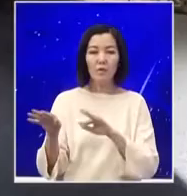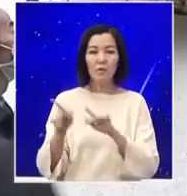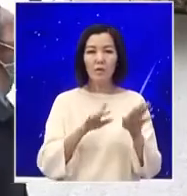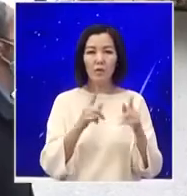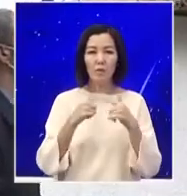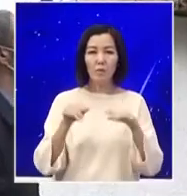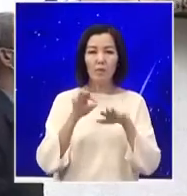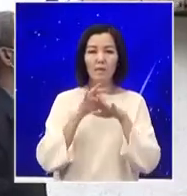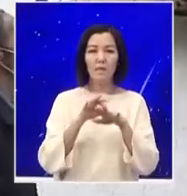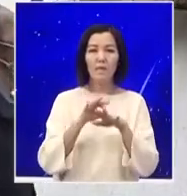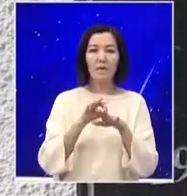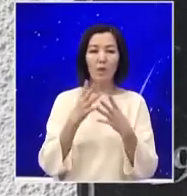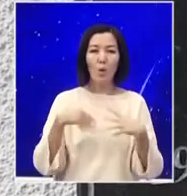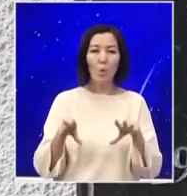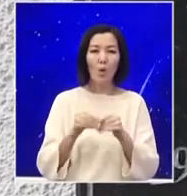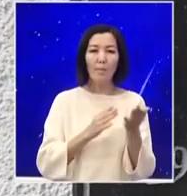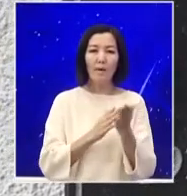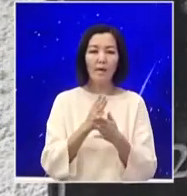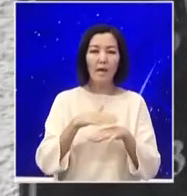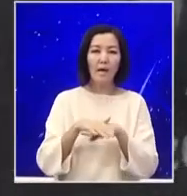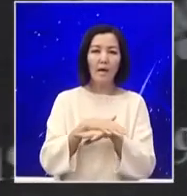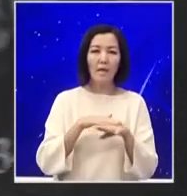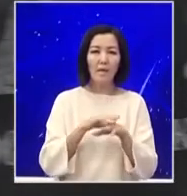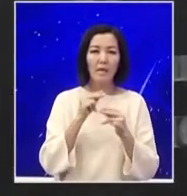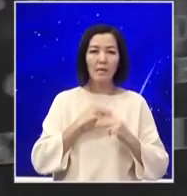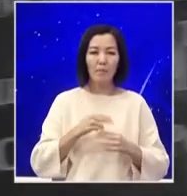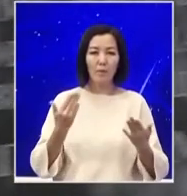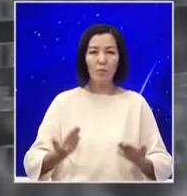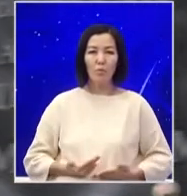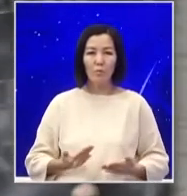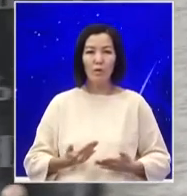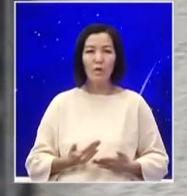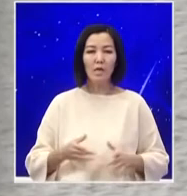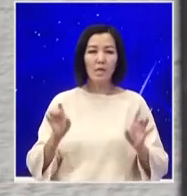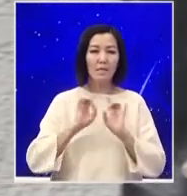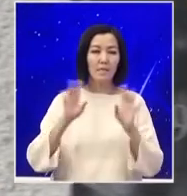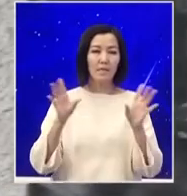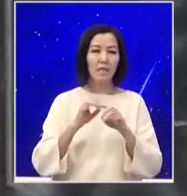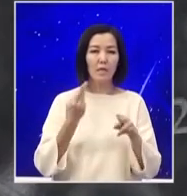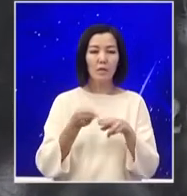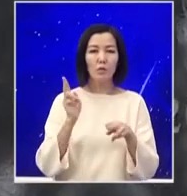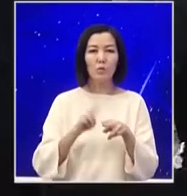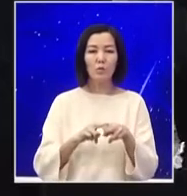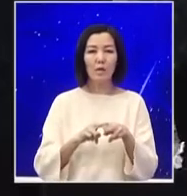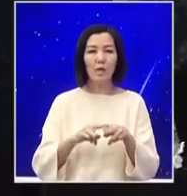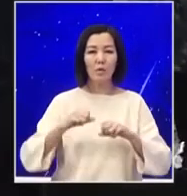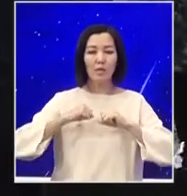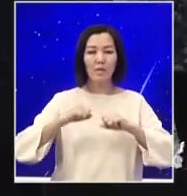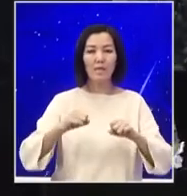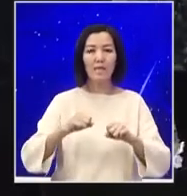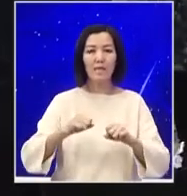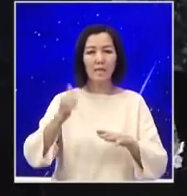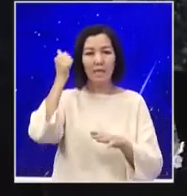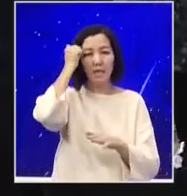ұйымдастырылды. Аясында қоғам қайраткерлерінің халыққа сіңірген еңбектері мен өмір жолдарынан сыр шертілді. Сондай-ақ